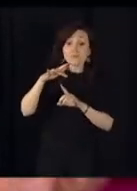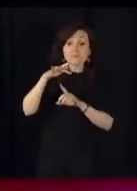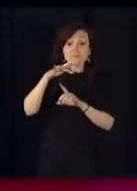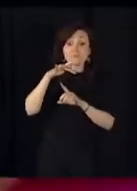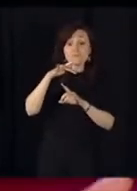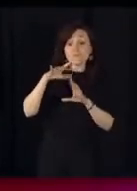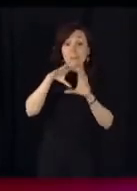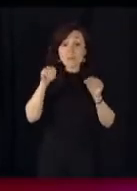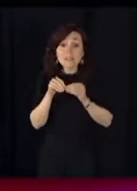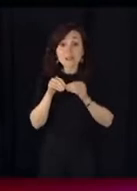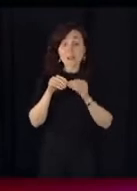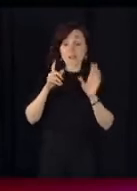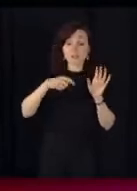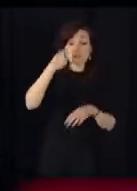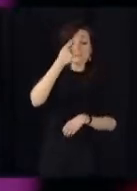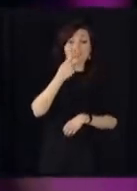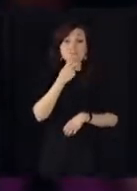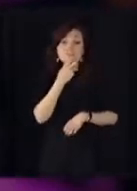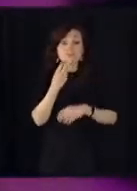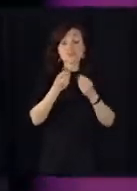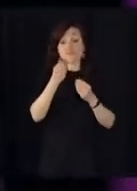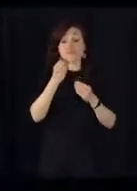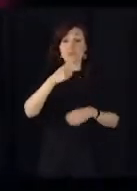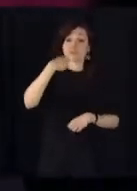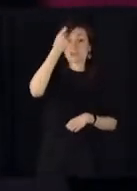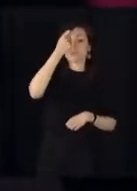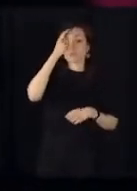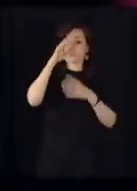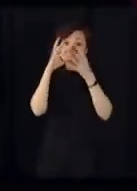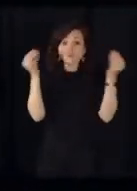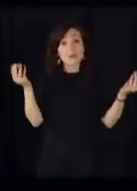d'éducation civique ou spirituelle? Je partage cette interrogation avec vous.